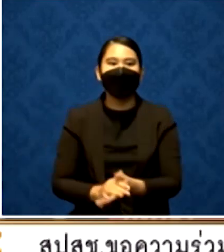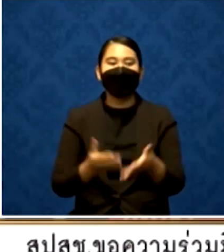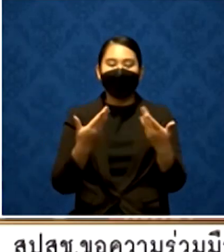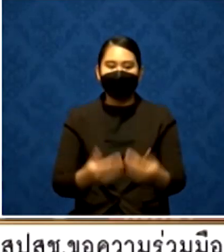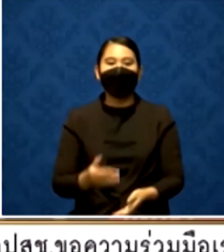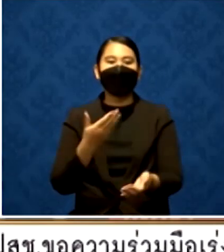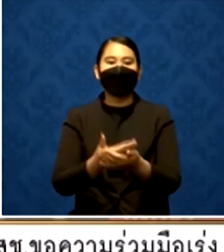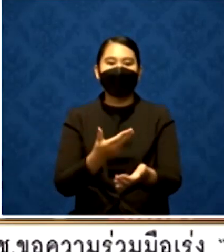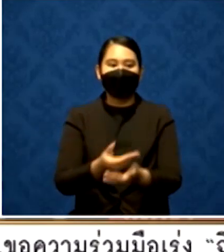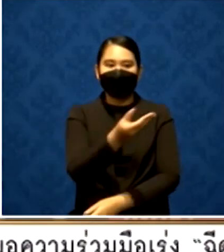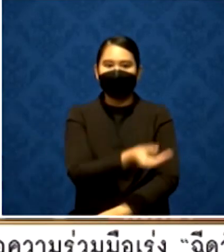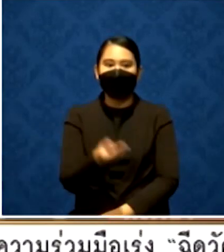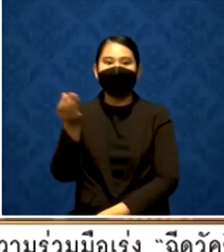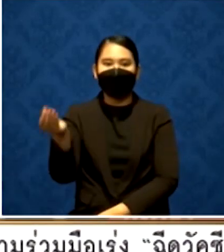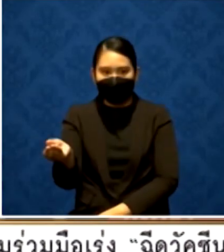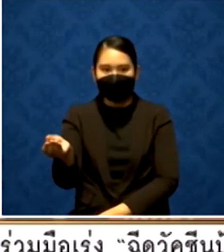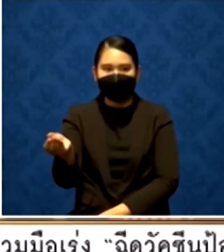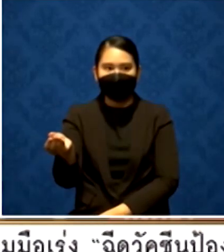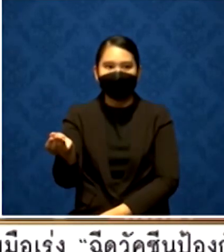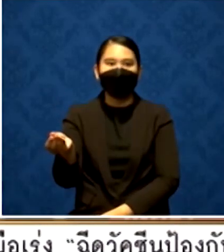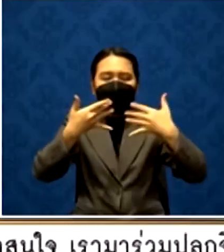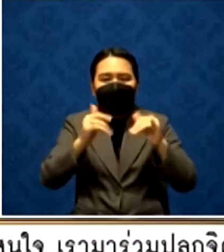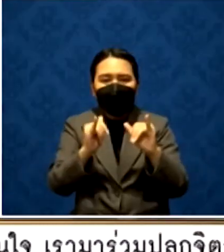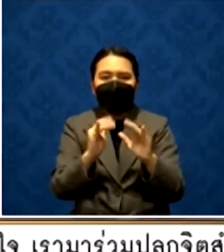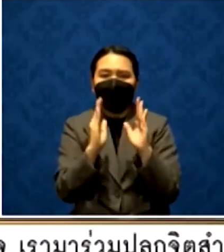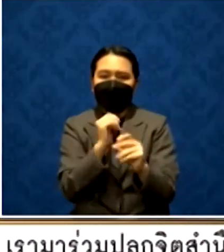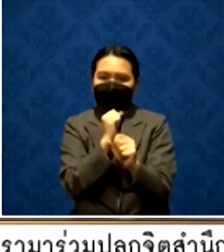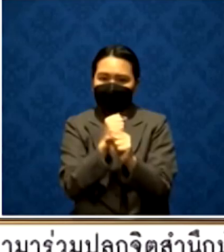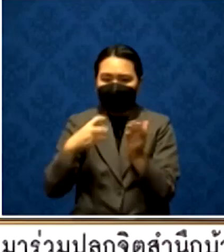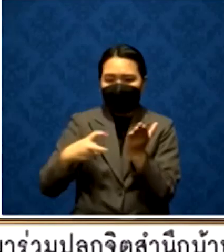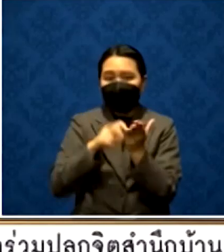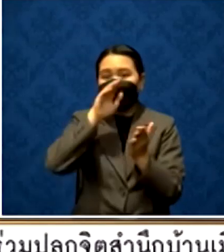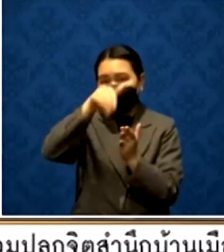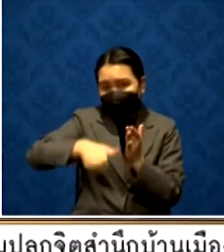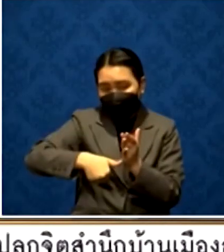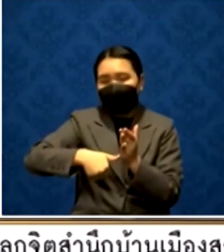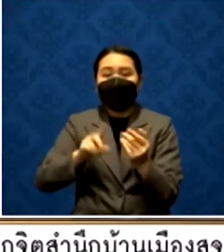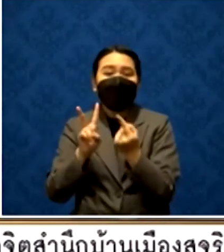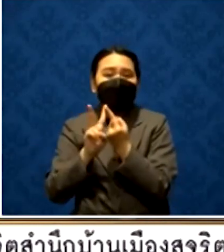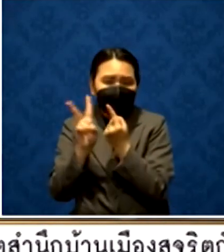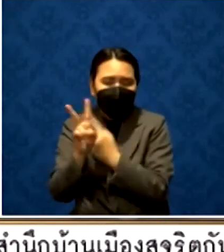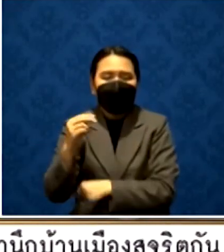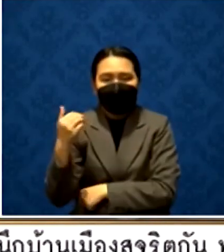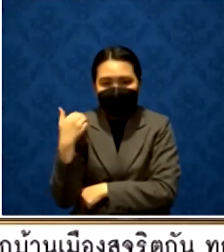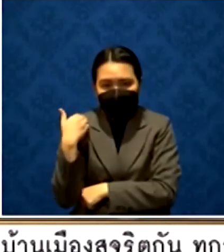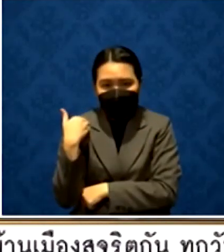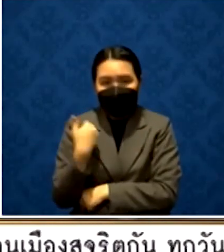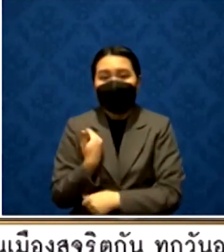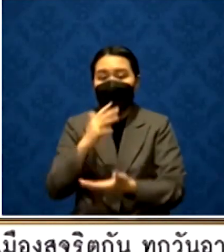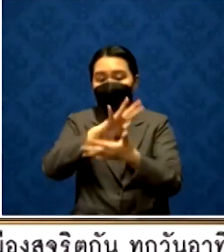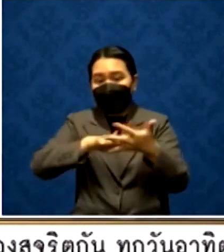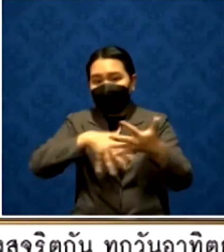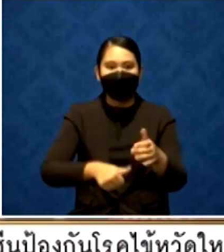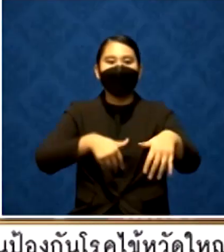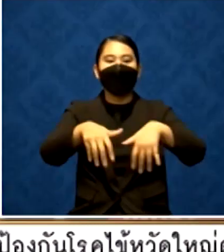ข้นจริงๆครับเริ่มจากสส.รังสิมันต์โรมนะครับจากพรรคก้าวไก่ก็ออกมาแฉตั๋วช้างภาค3คือจะได้ไม่อภิ